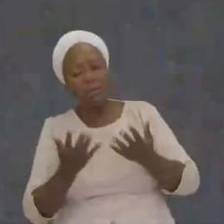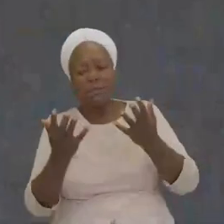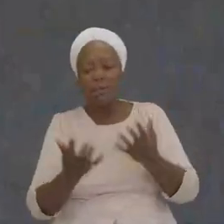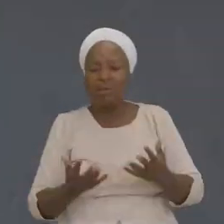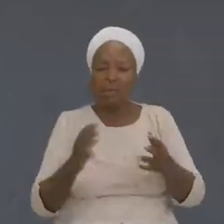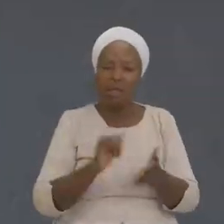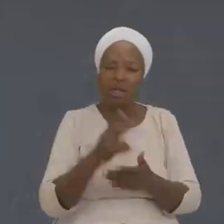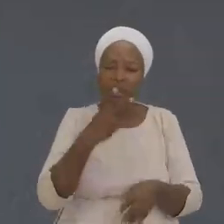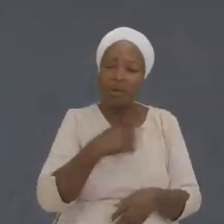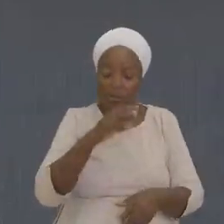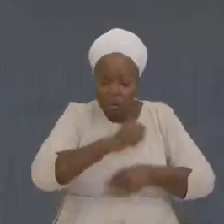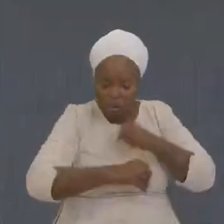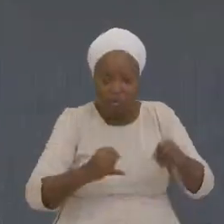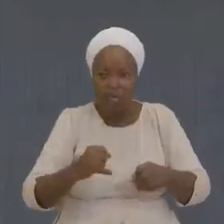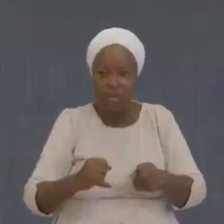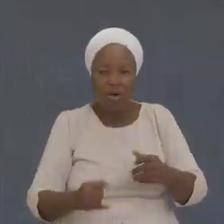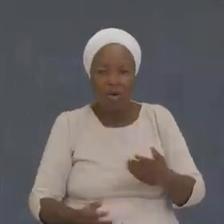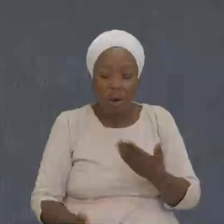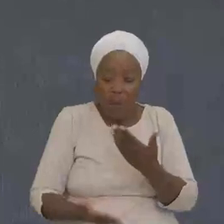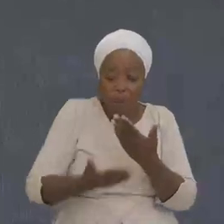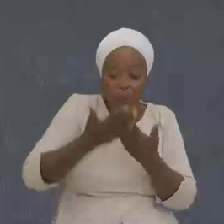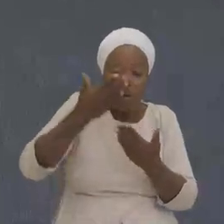sera en train de crier. Et il va souffrir,